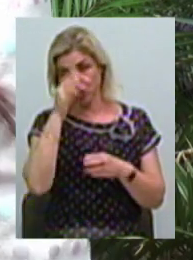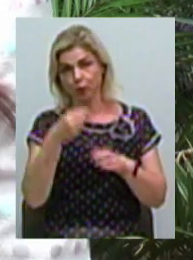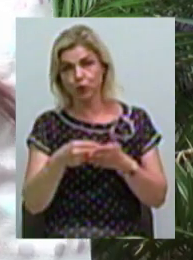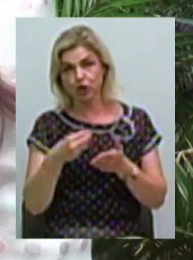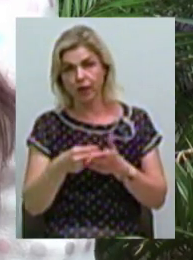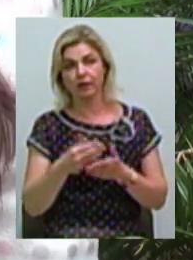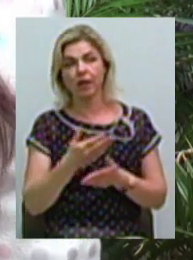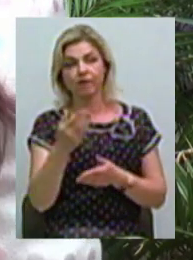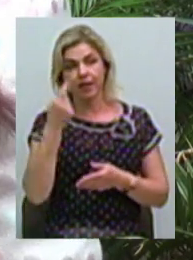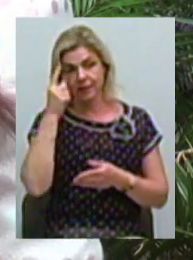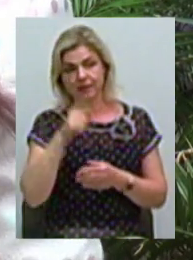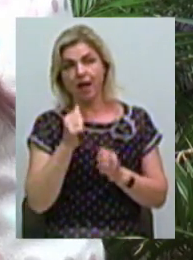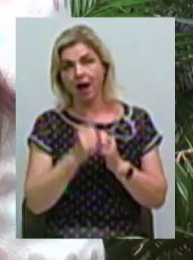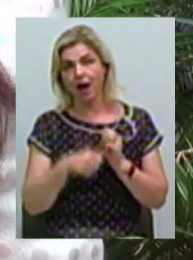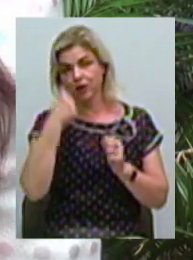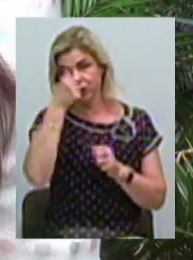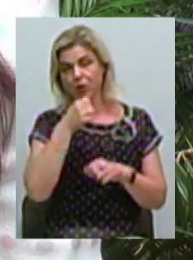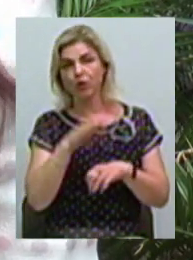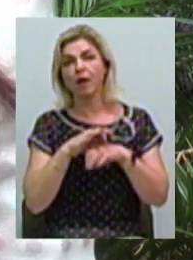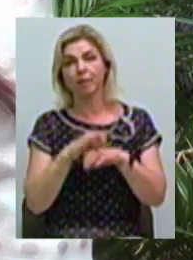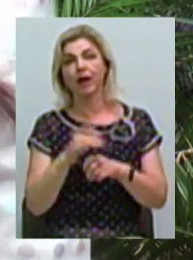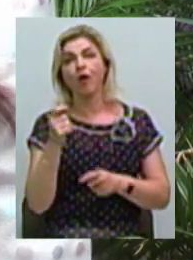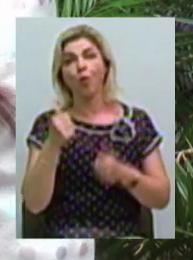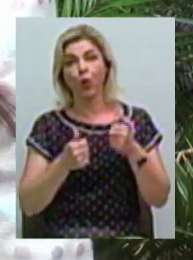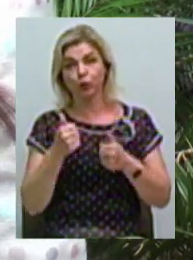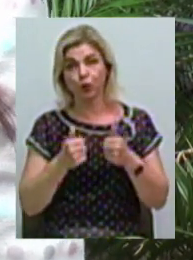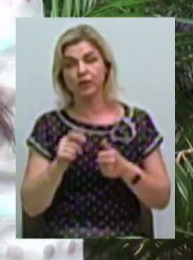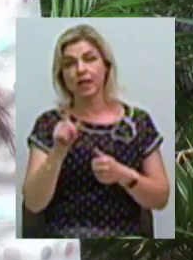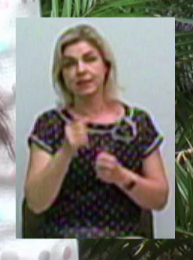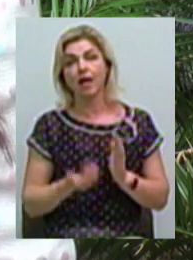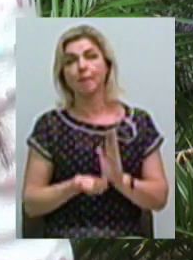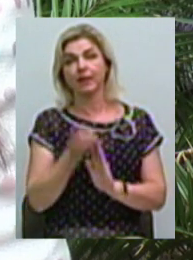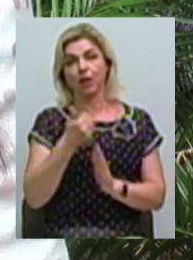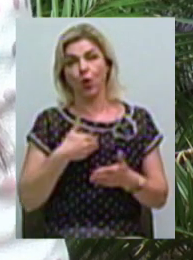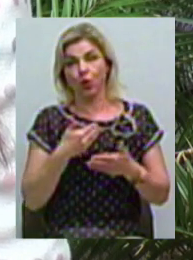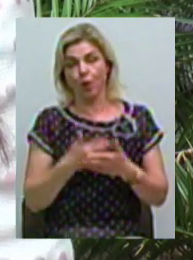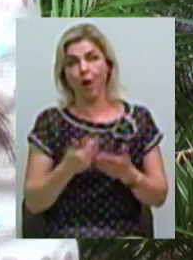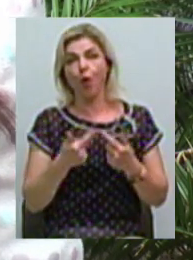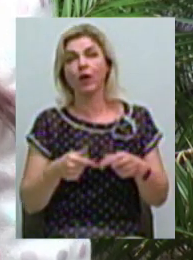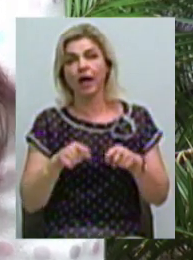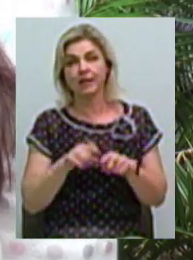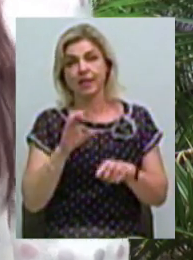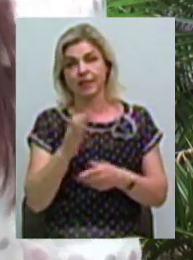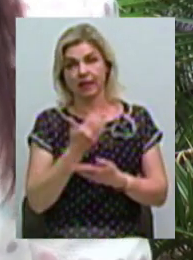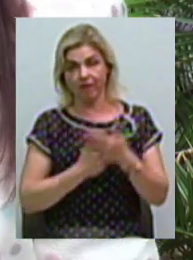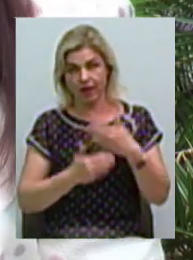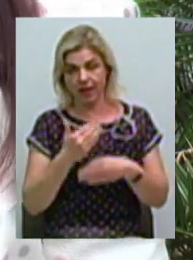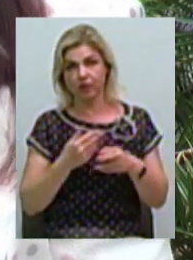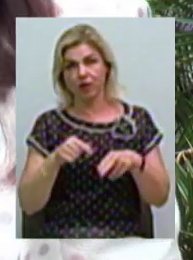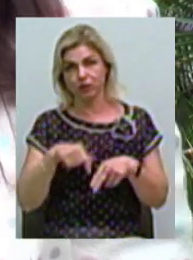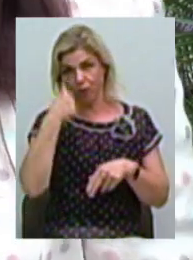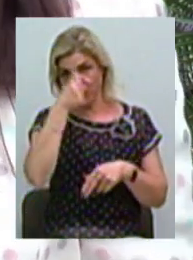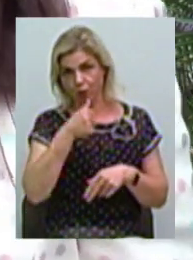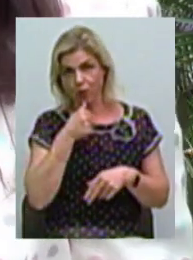що нещодавно проходив у нас конкурс на підтримку громадської організації. І от саме за рахунок підтримки громадської організації осіб з інвалідністю в цьому році також передбачені